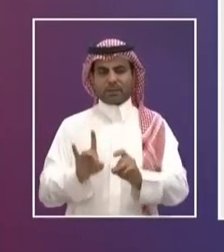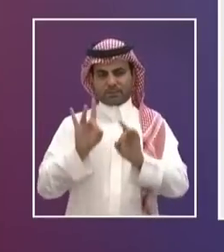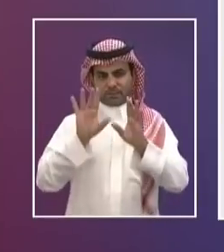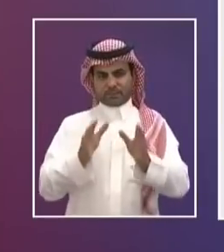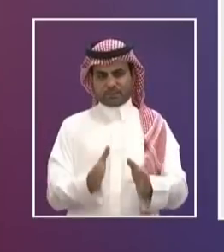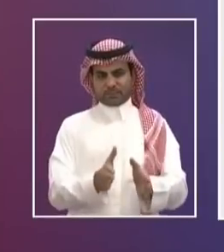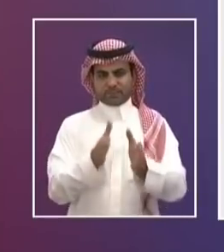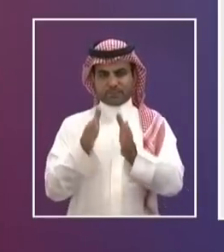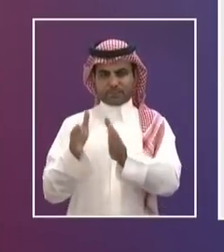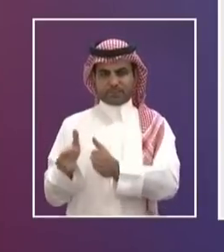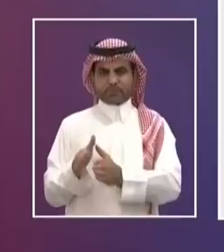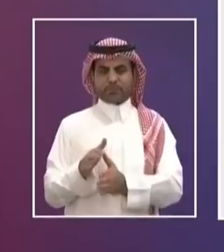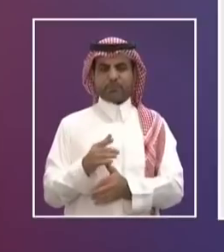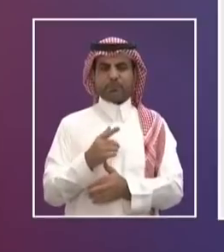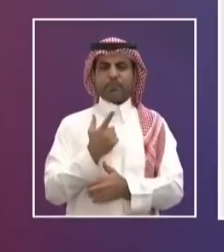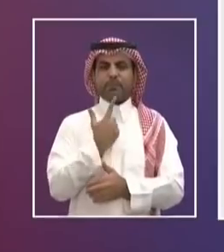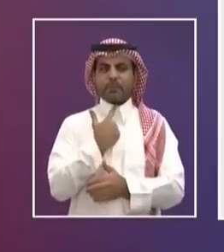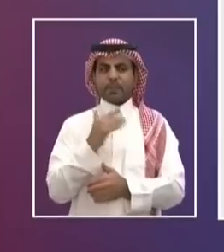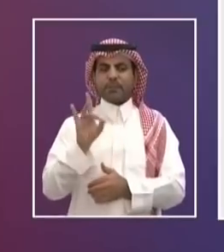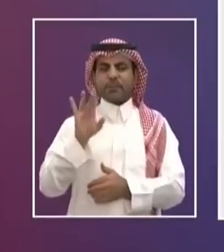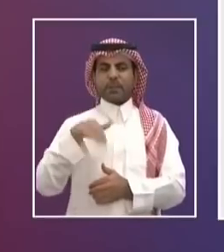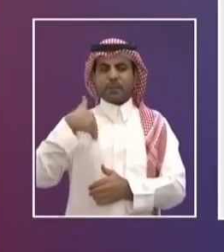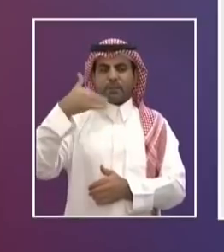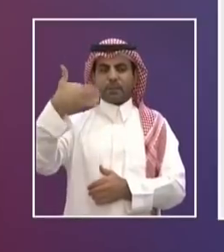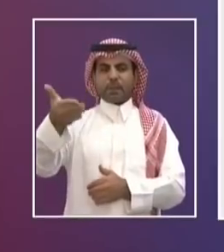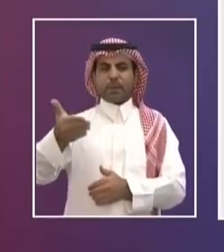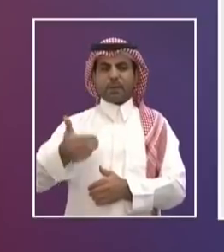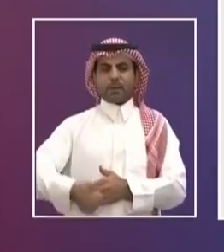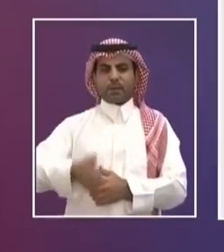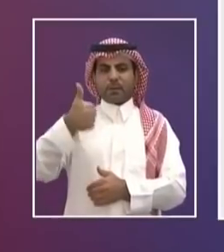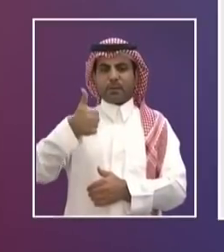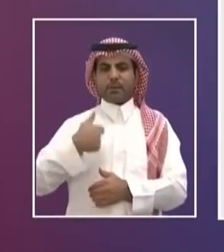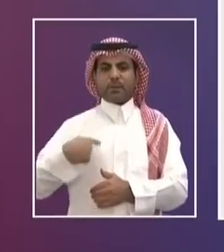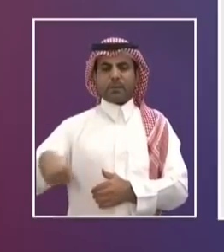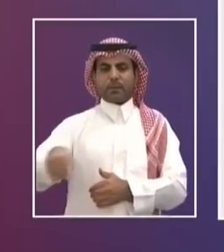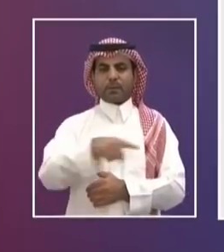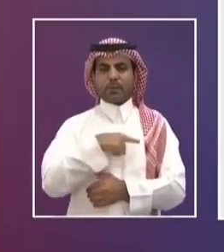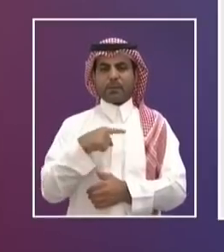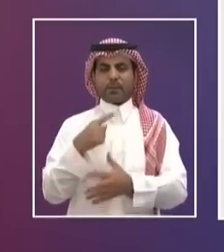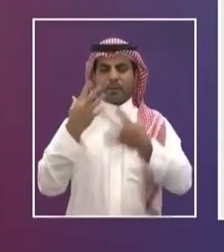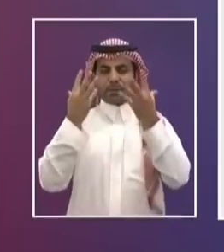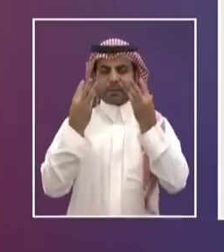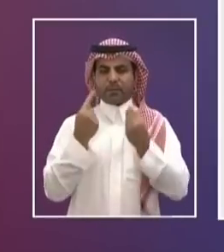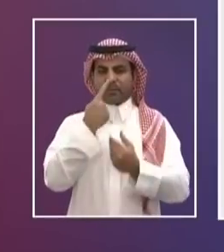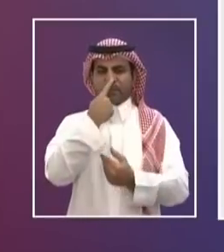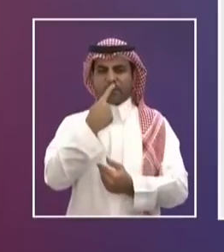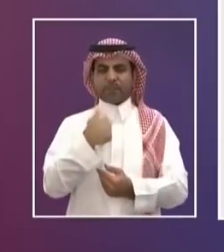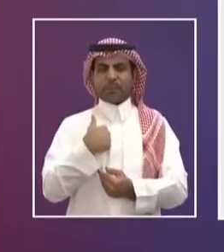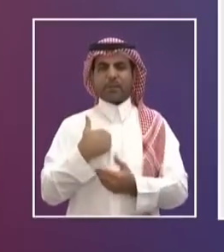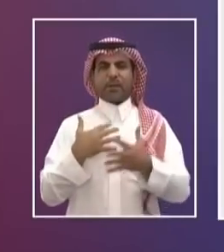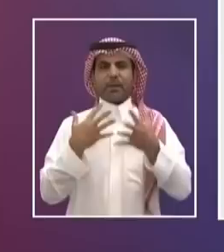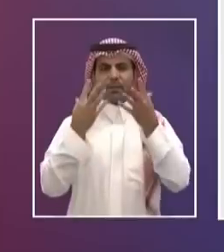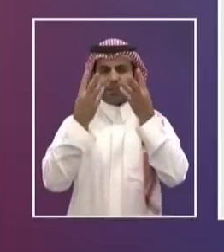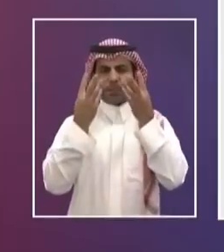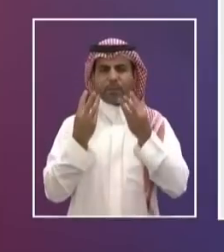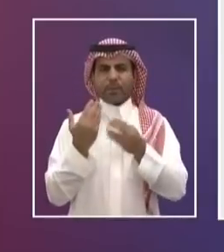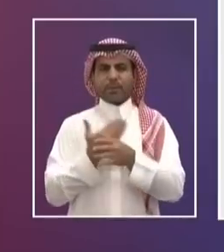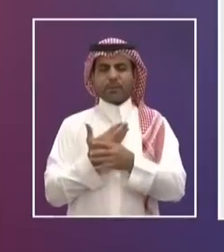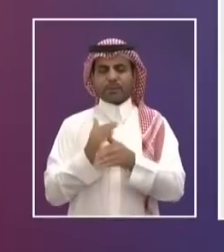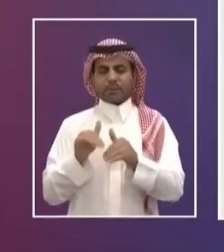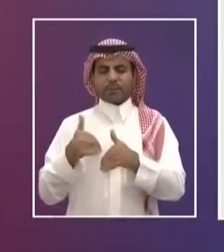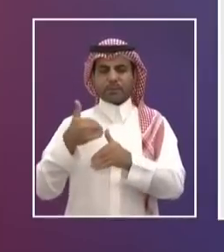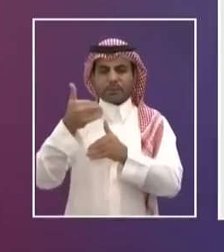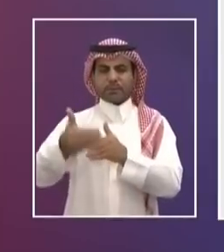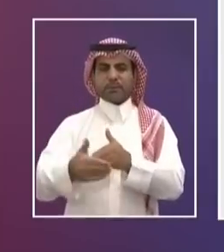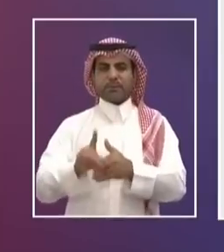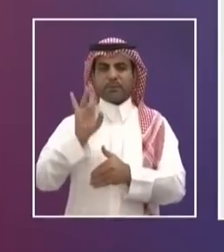بإذن الله، كل يقين بإذن الله أننا سيكون لدينا من المرونة النفسية التي تساعدنا على تجاوز هذه